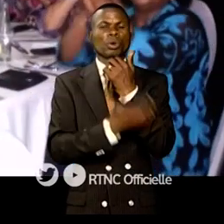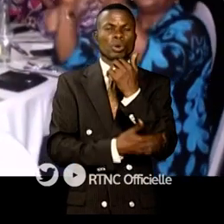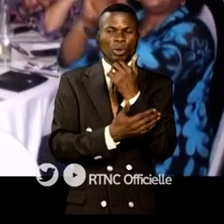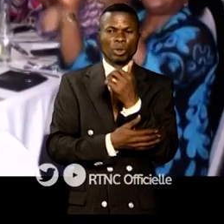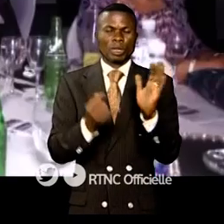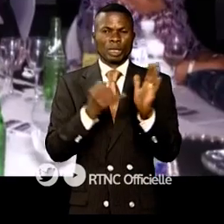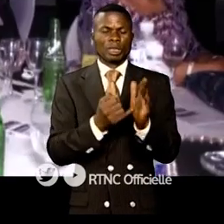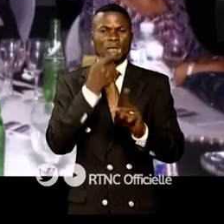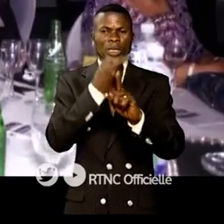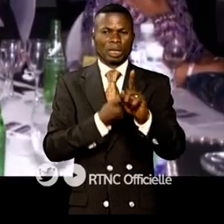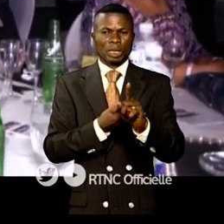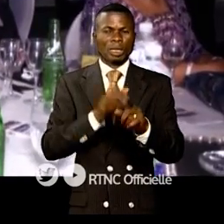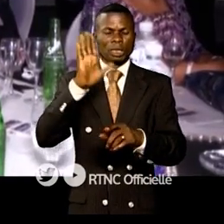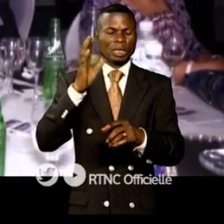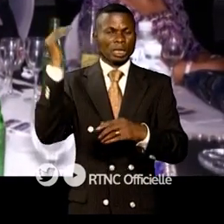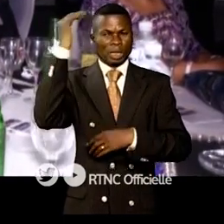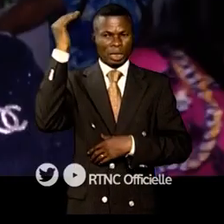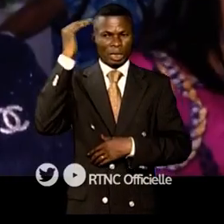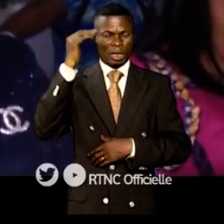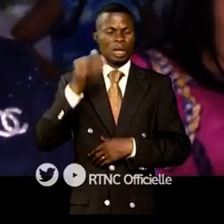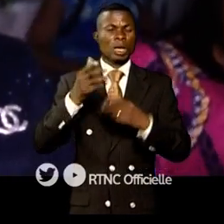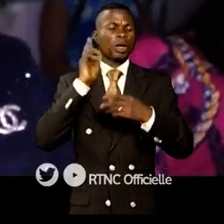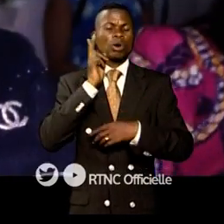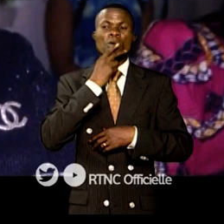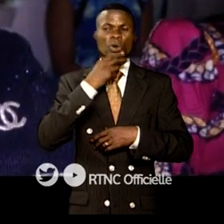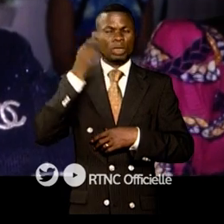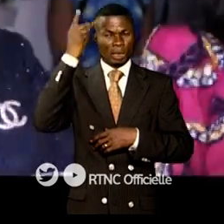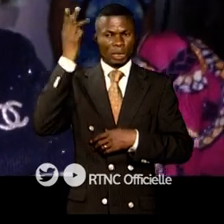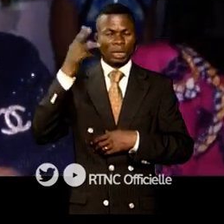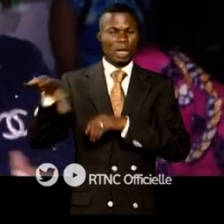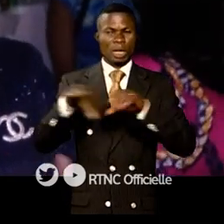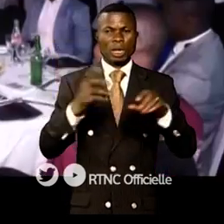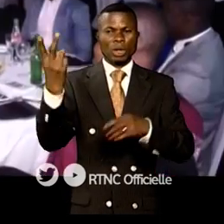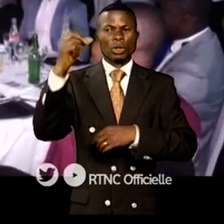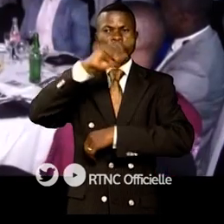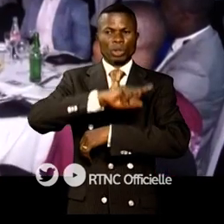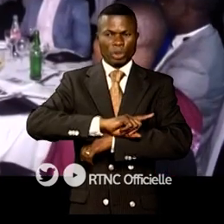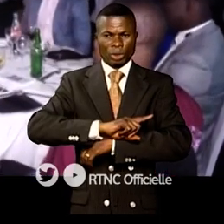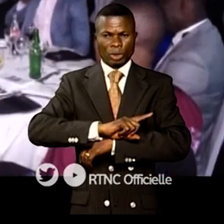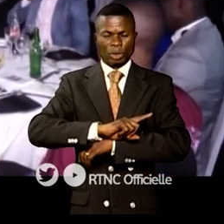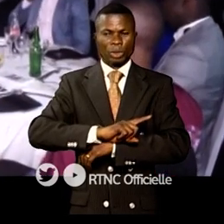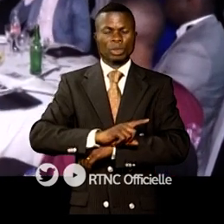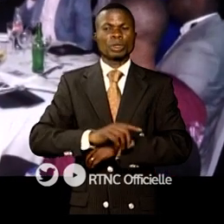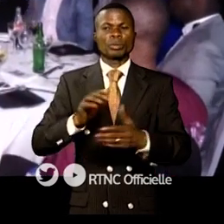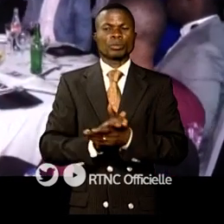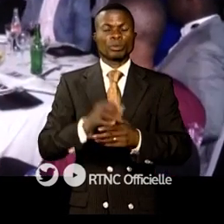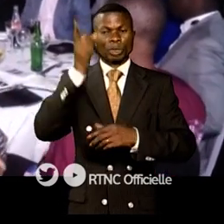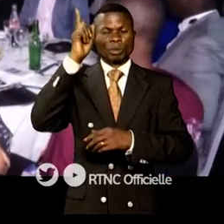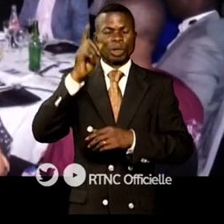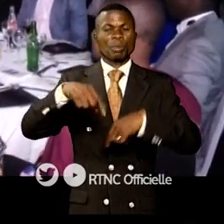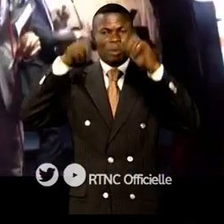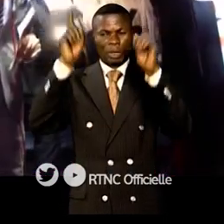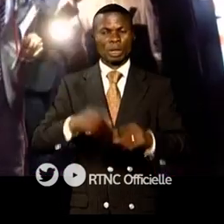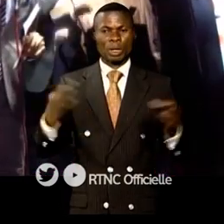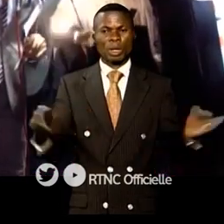samedi 5 décembre 2020 au Pullman Hotel à Kinshasa, les activités de la deuxième journée du dîner des galas de la première édition du